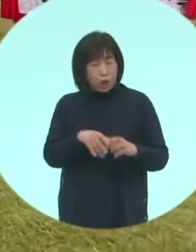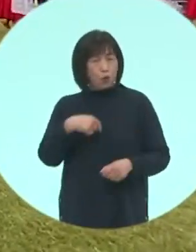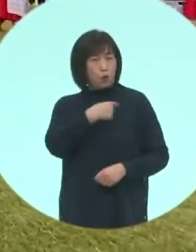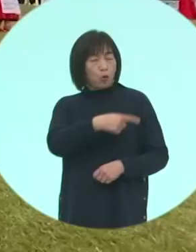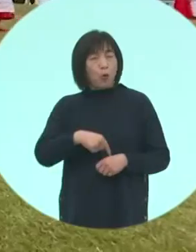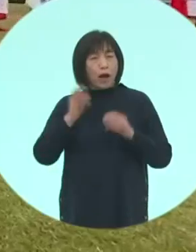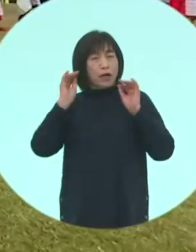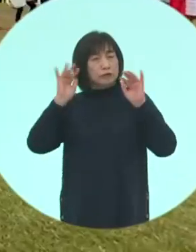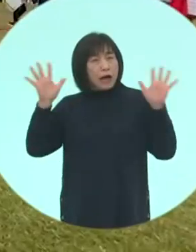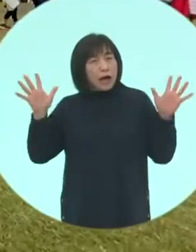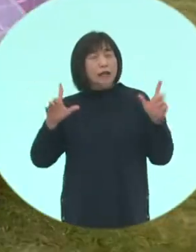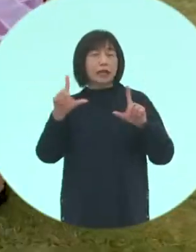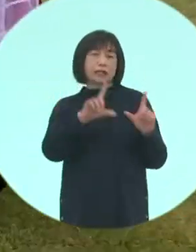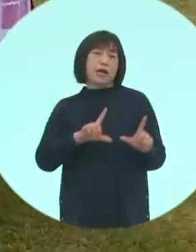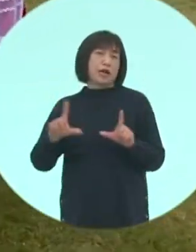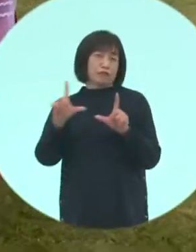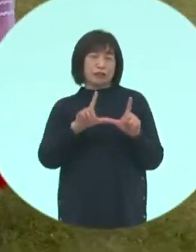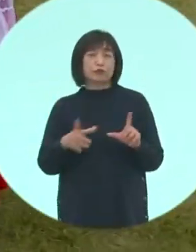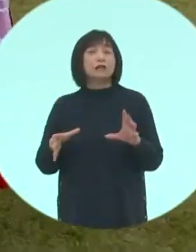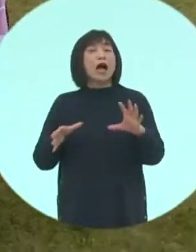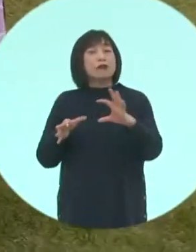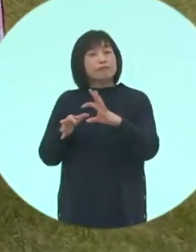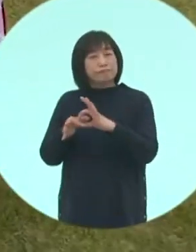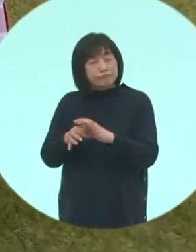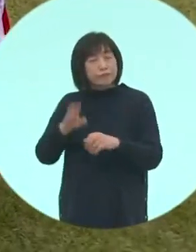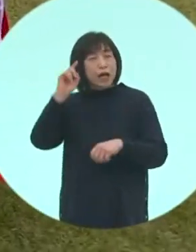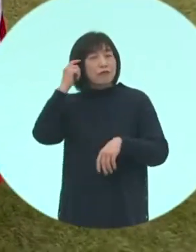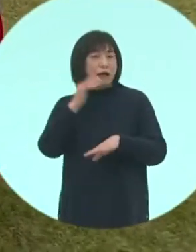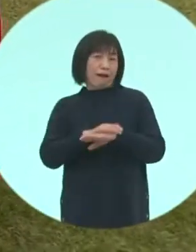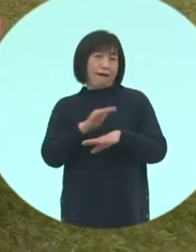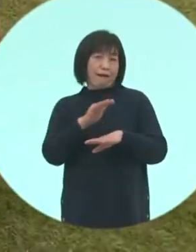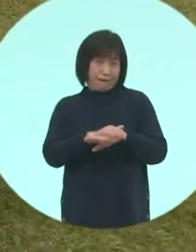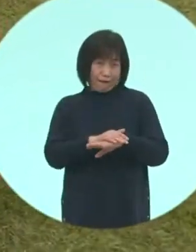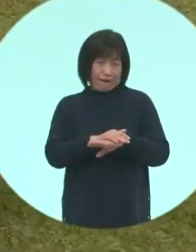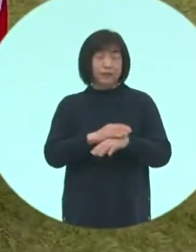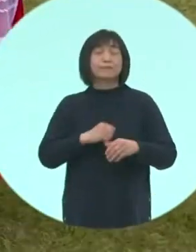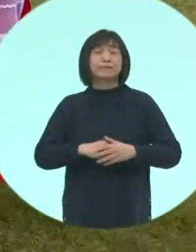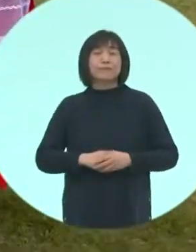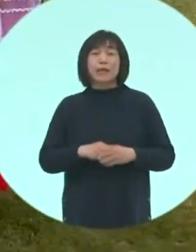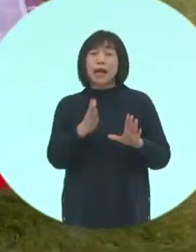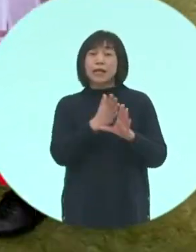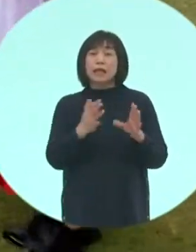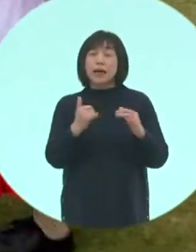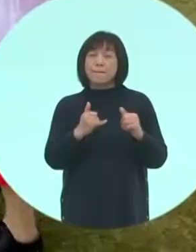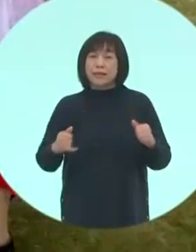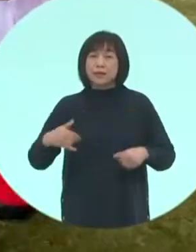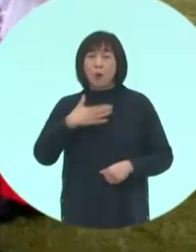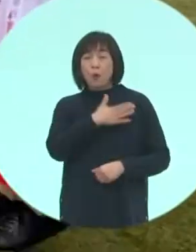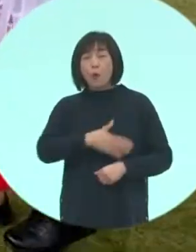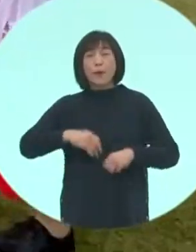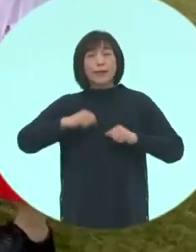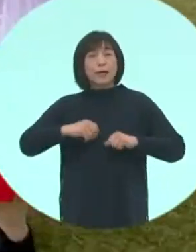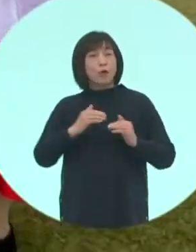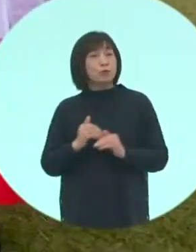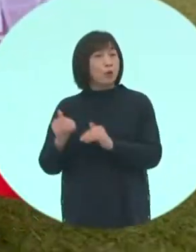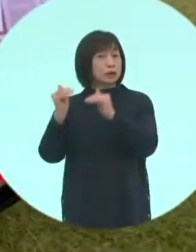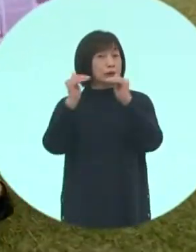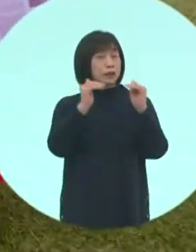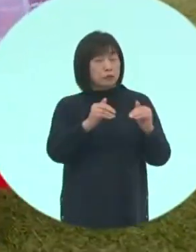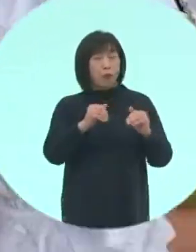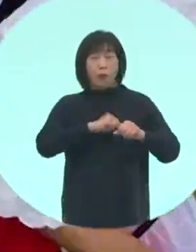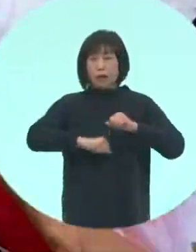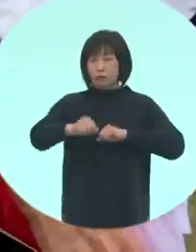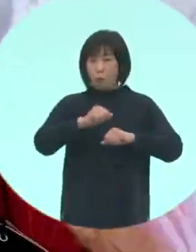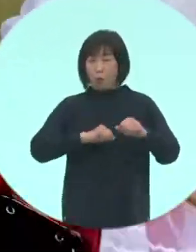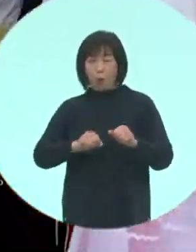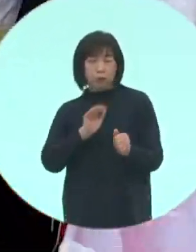かに生活できることにつながるという考えのもと、県民の健康増進のための活動を推